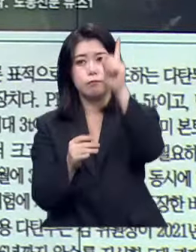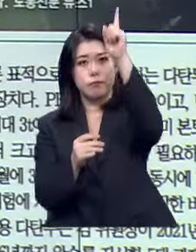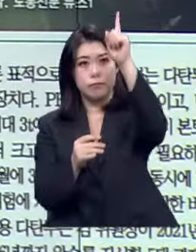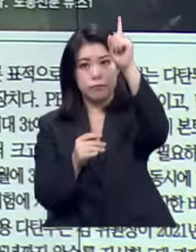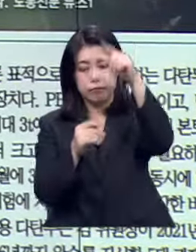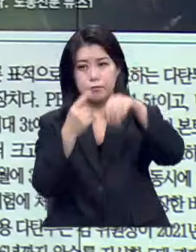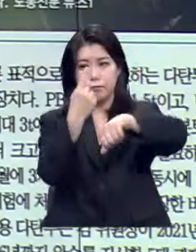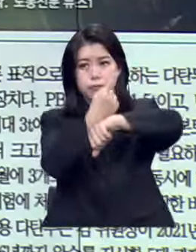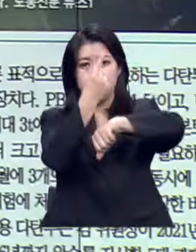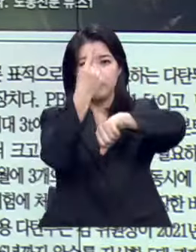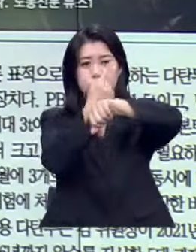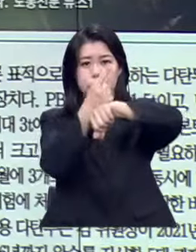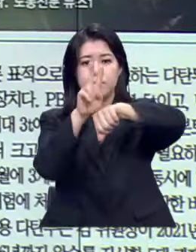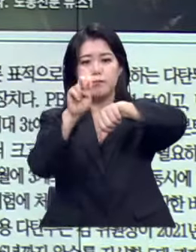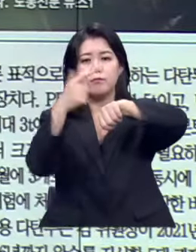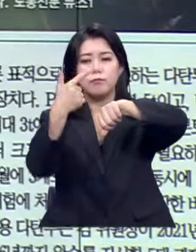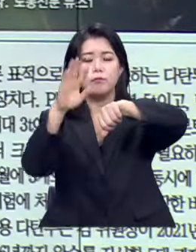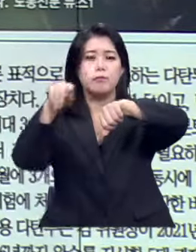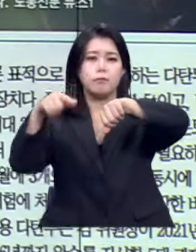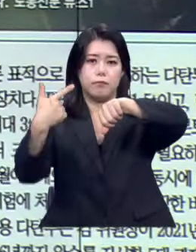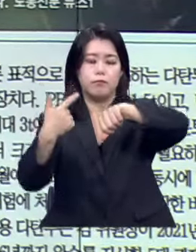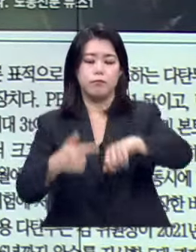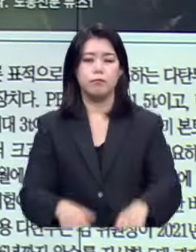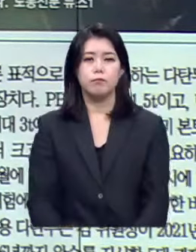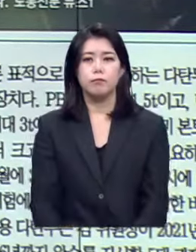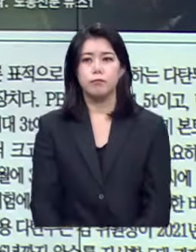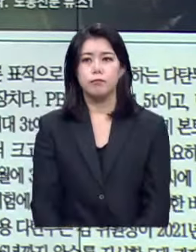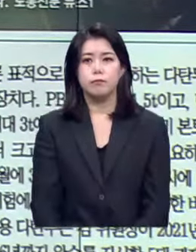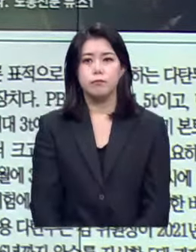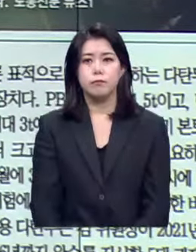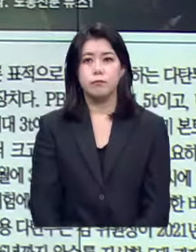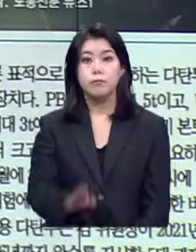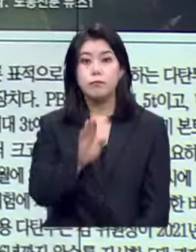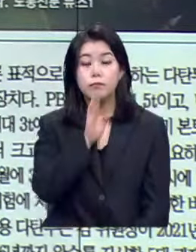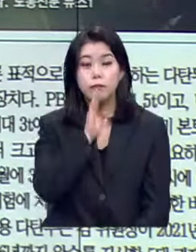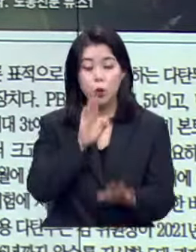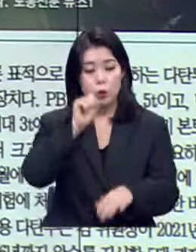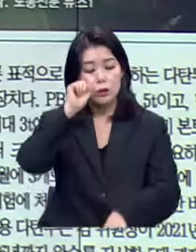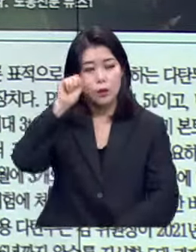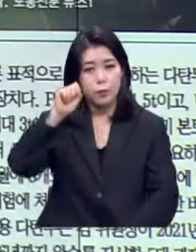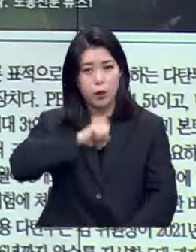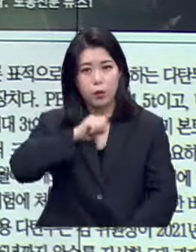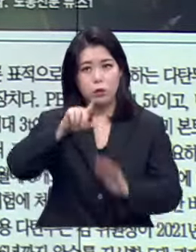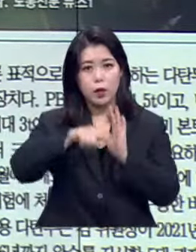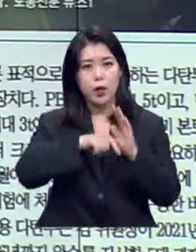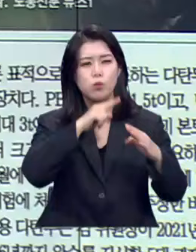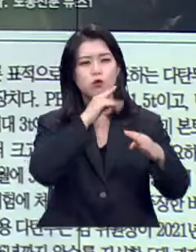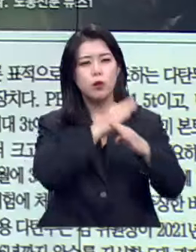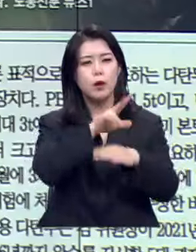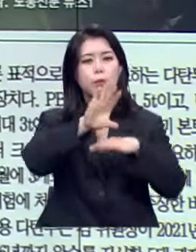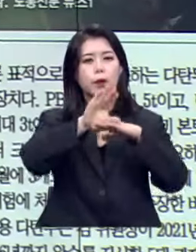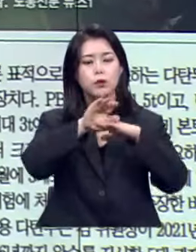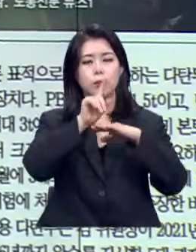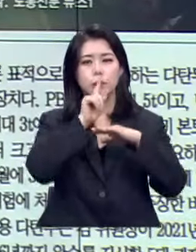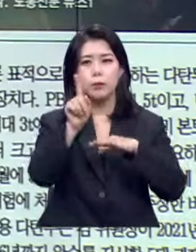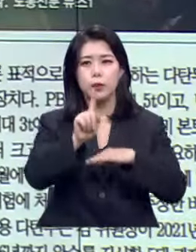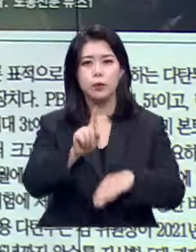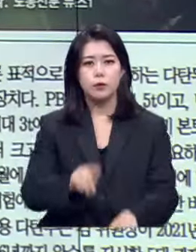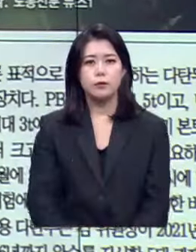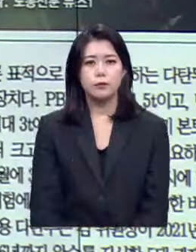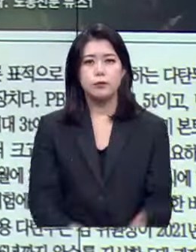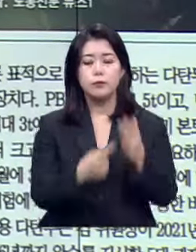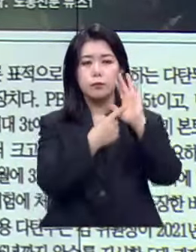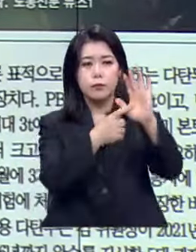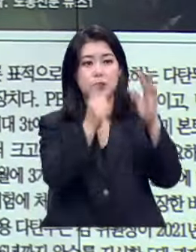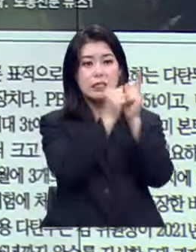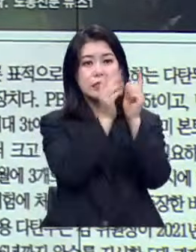26분 역대 최장이다라는 거죠 실제로 오늘 새벽에 조선중앙 통신이 얘기를 한게 자기들이 밝힌